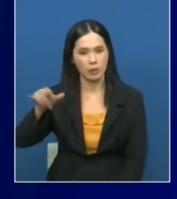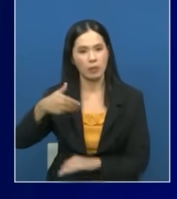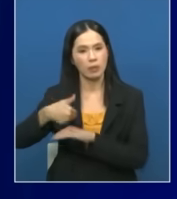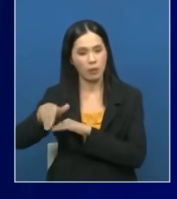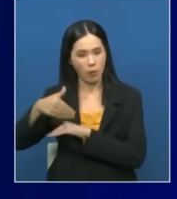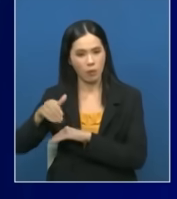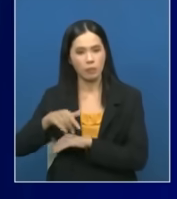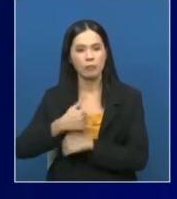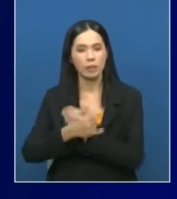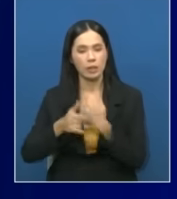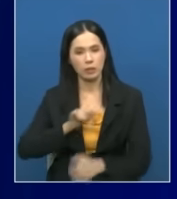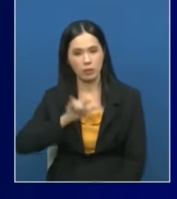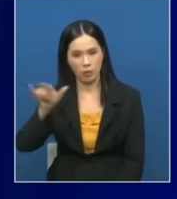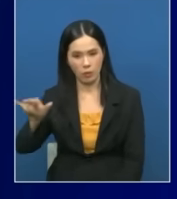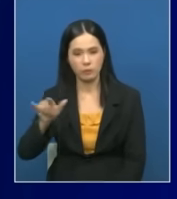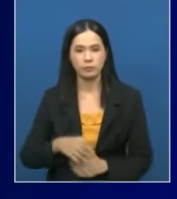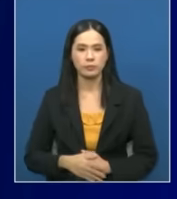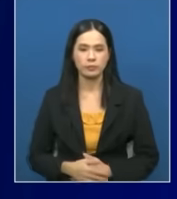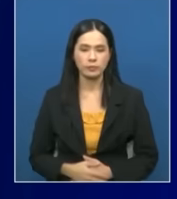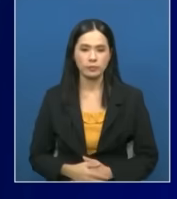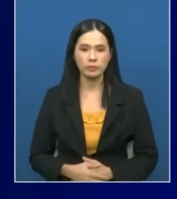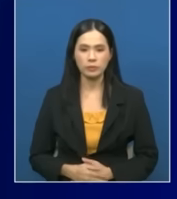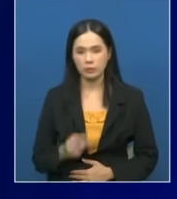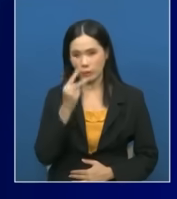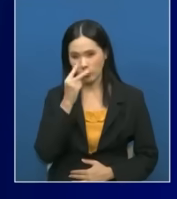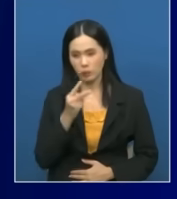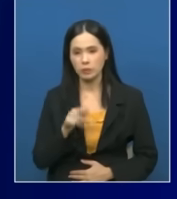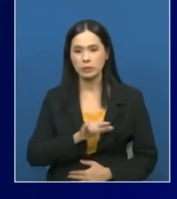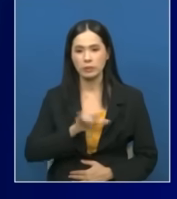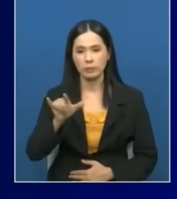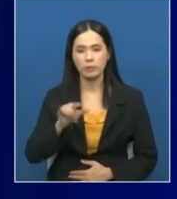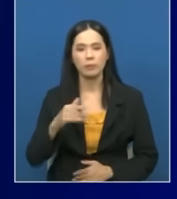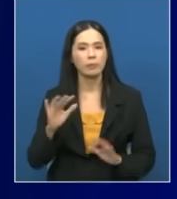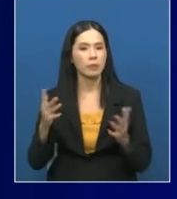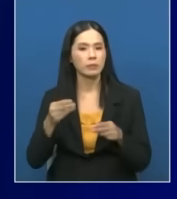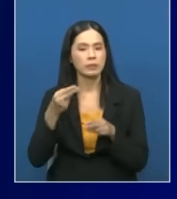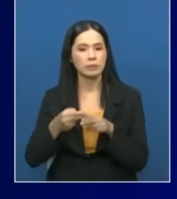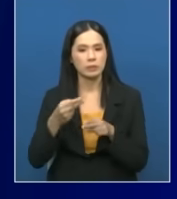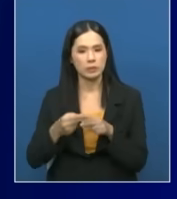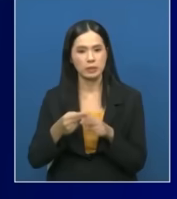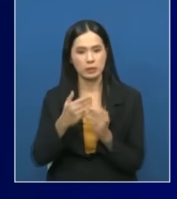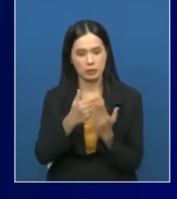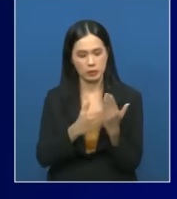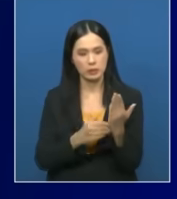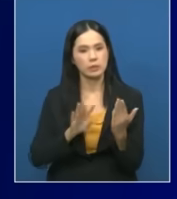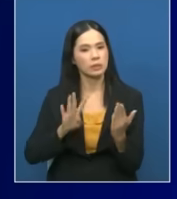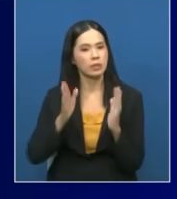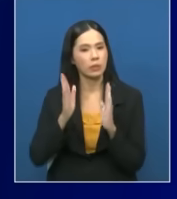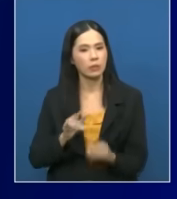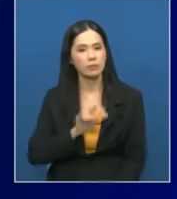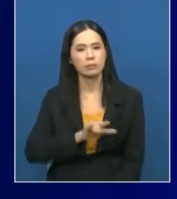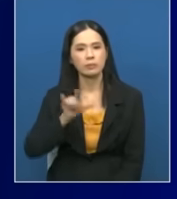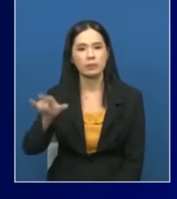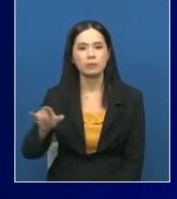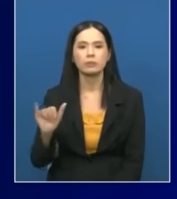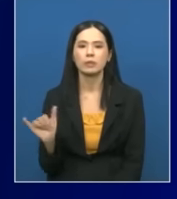กประเทศแล้วหรือเปล่าปรากฏว่าพอเช็คกับสนามบินไม่มีรายชื่อทั้ง4คนออกจาก